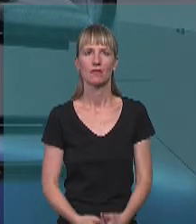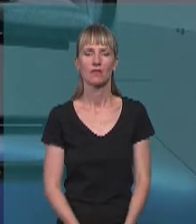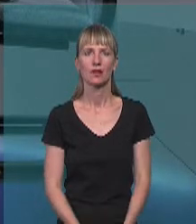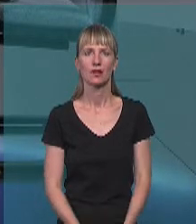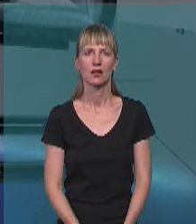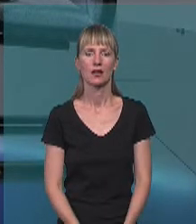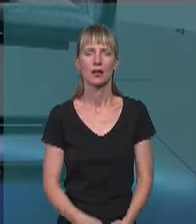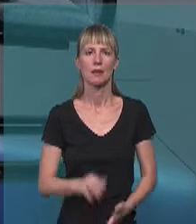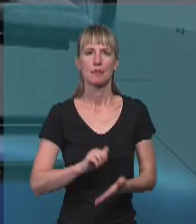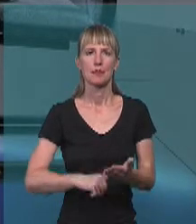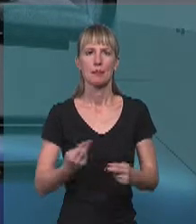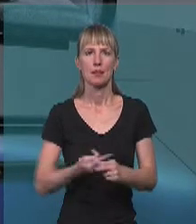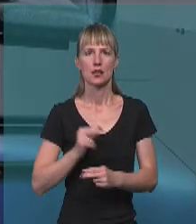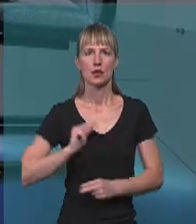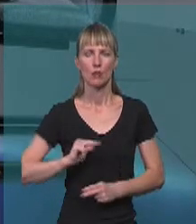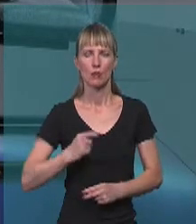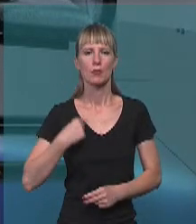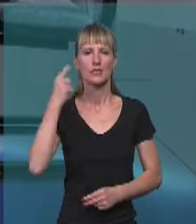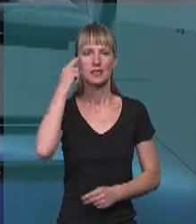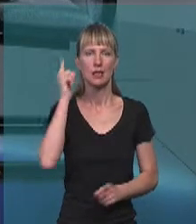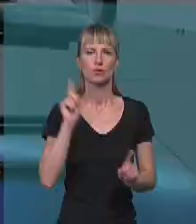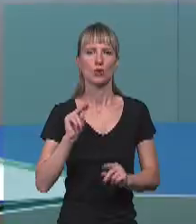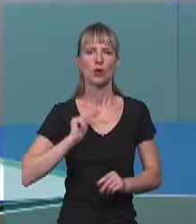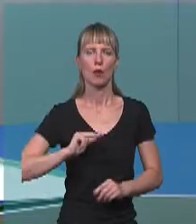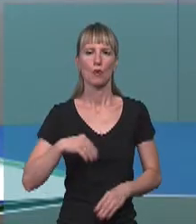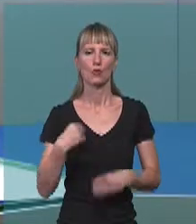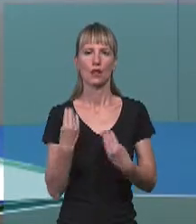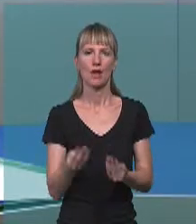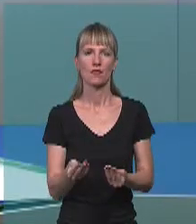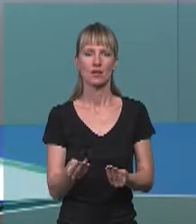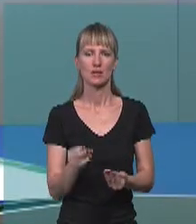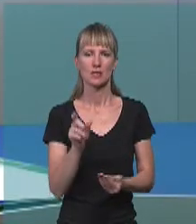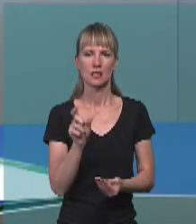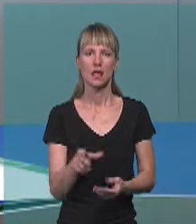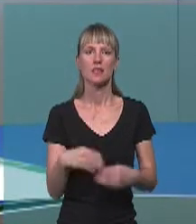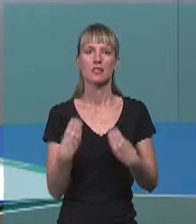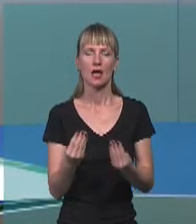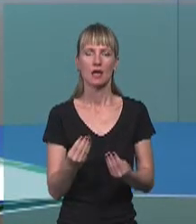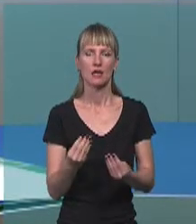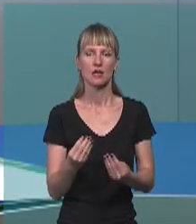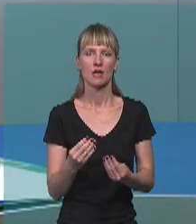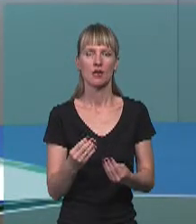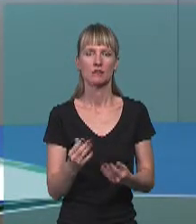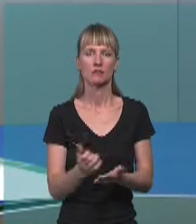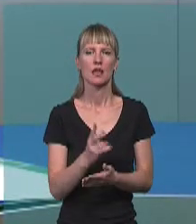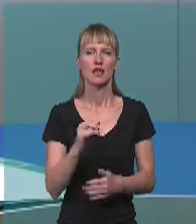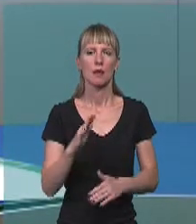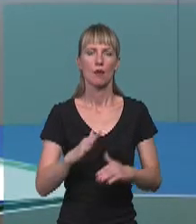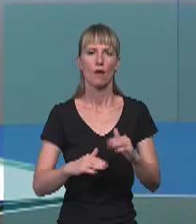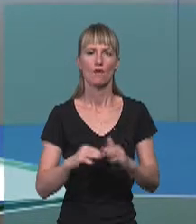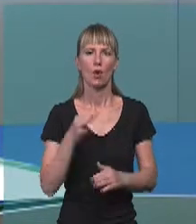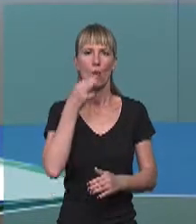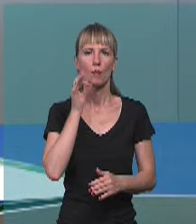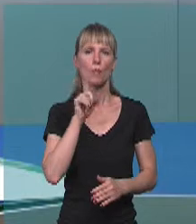Ну, причини безробіття, ми знаємо, що роботодавець віддає переваги професійному досвіду